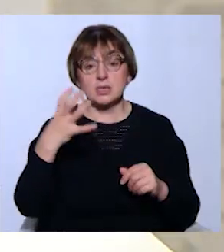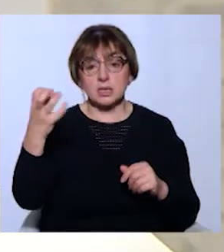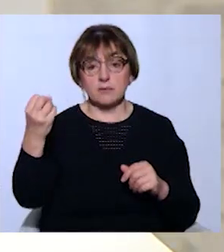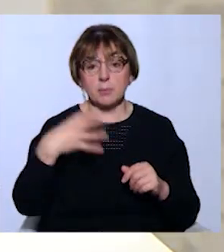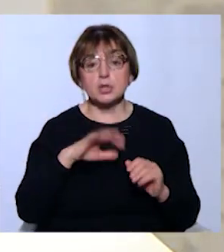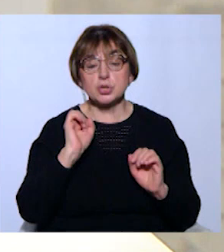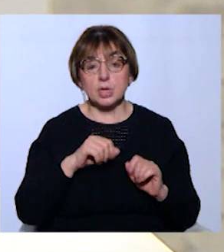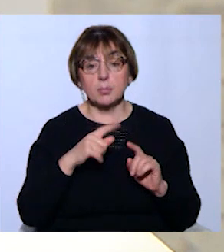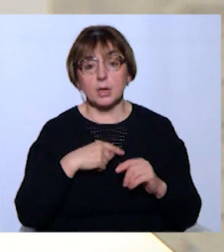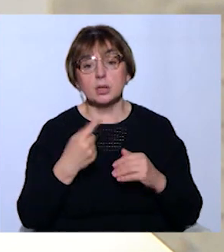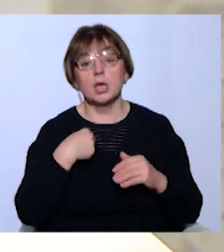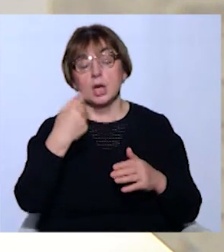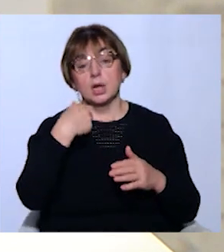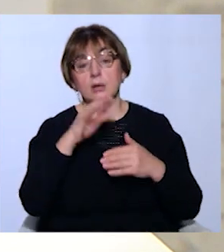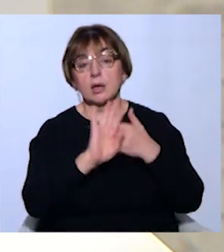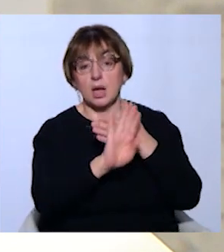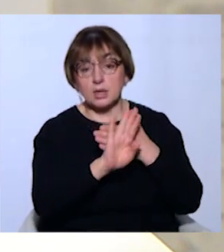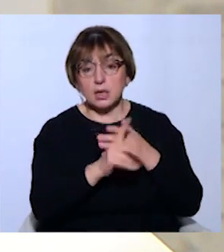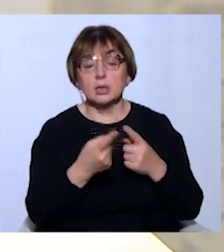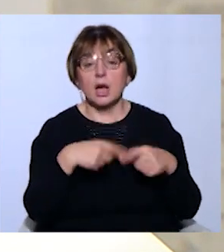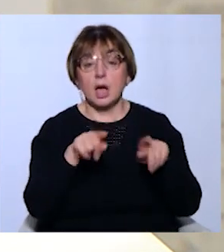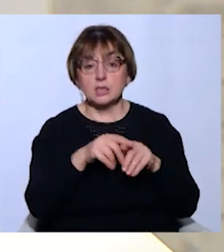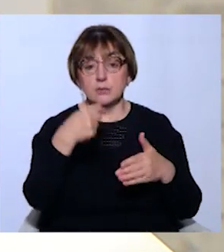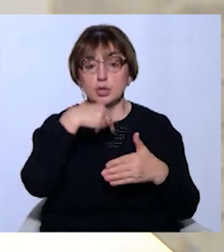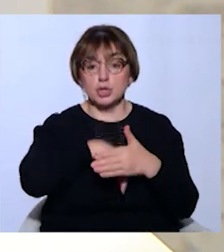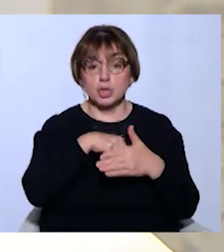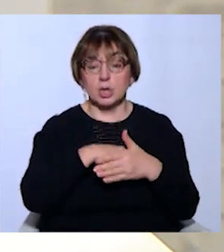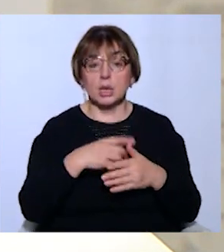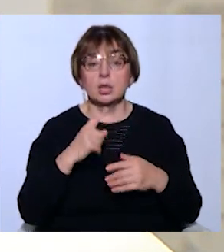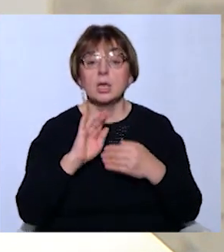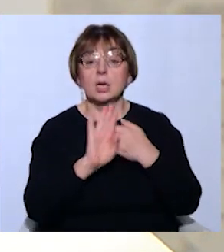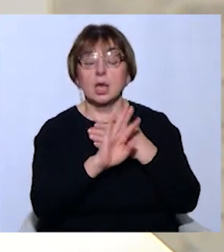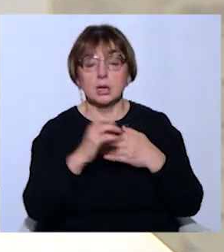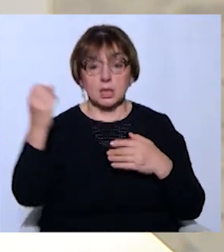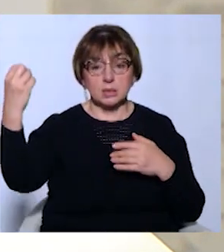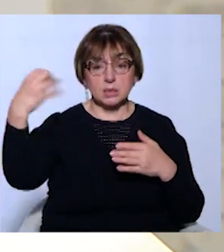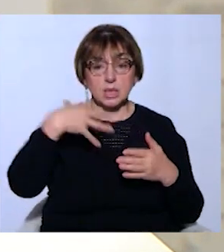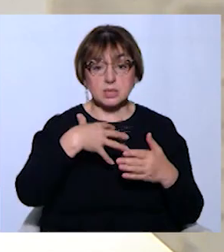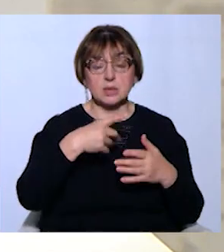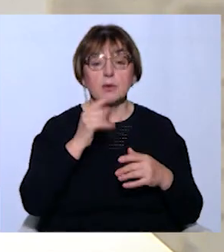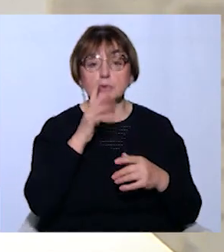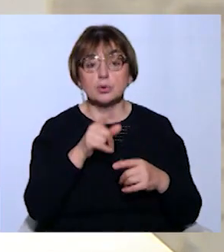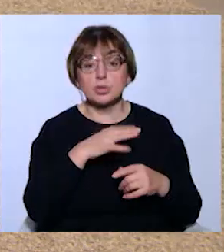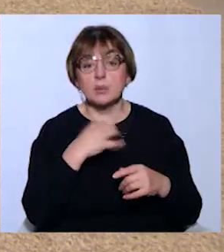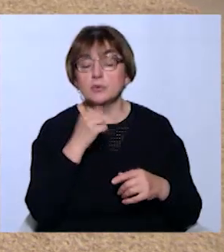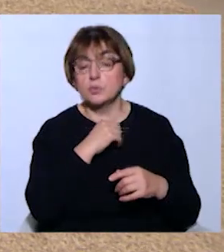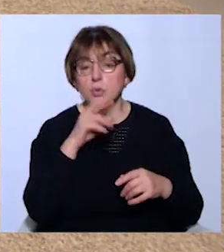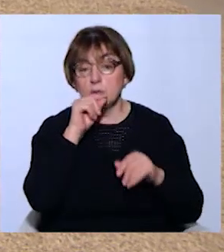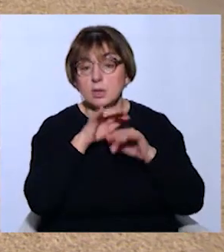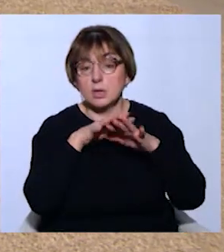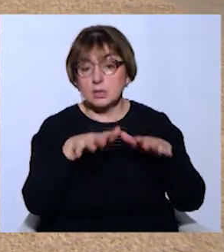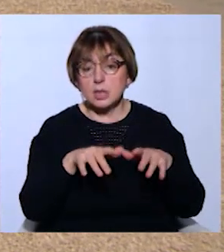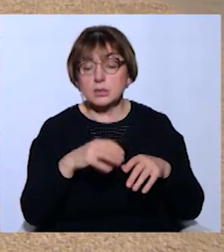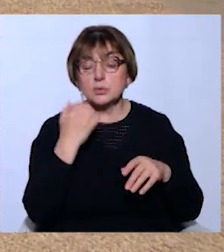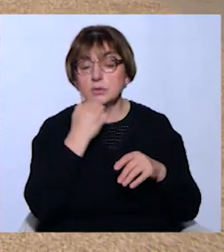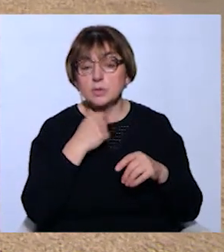იყოს გარეგანი და შინაგანი. გარეგანი დასხივების დროს ეს რადიოაქტიური ნივთიერებები და რადიაციის წყარო